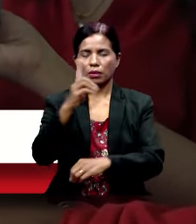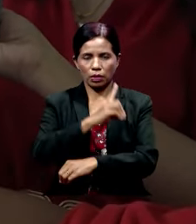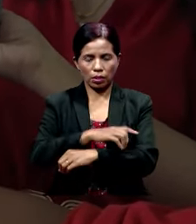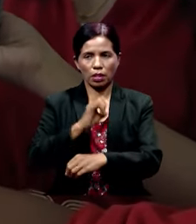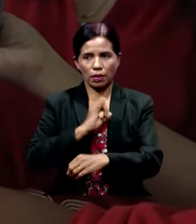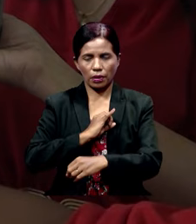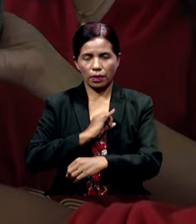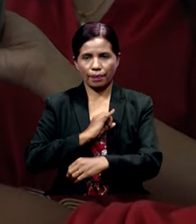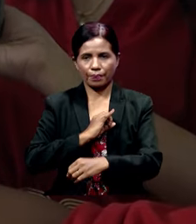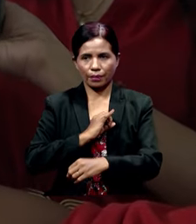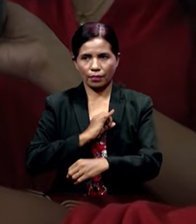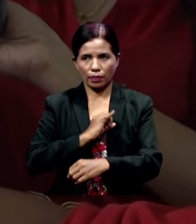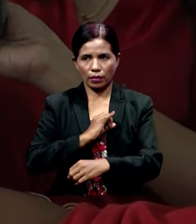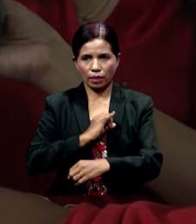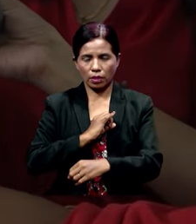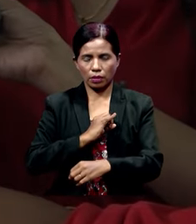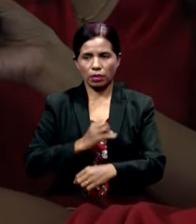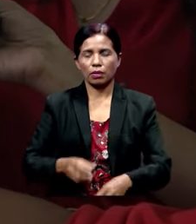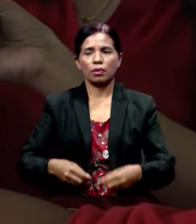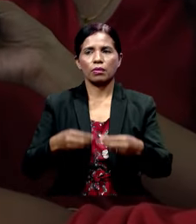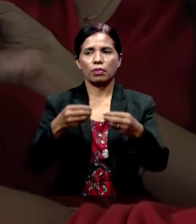fo apresia no